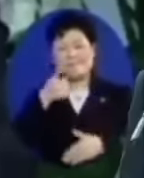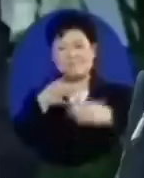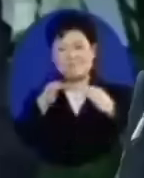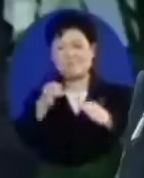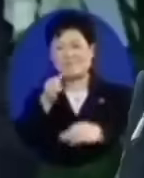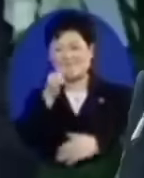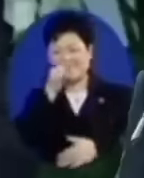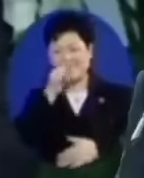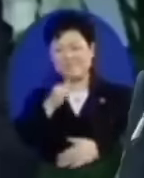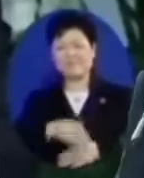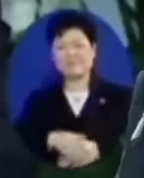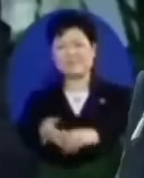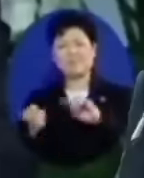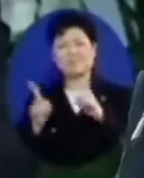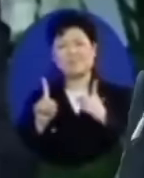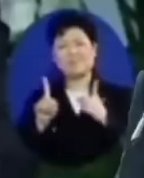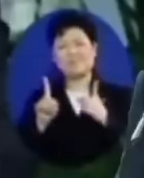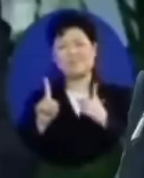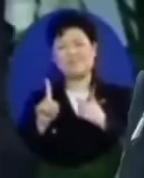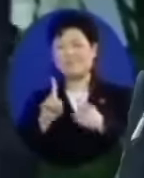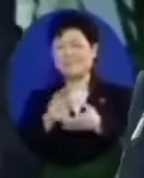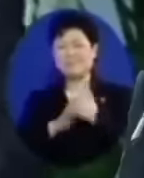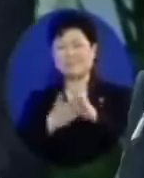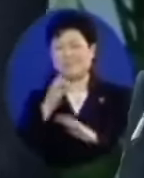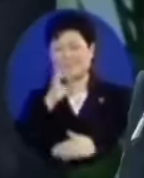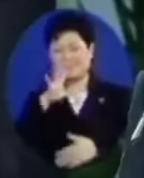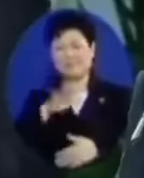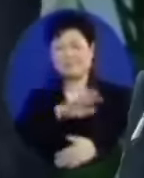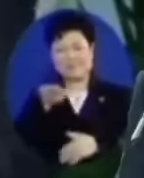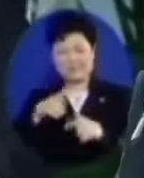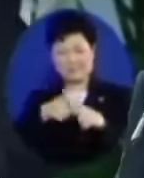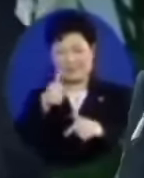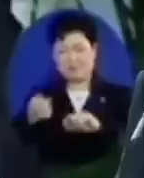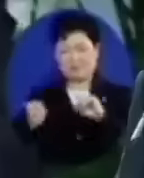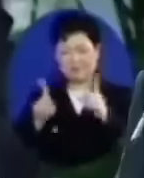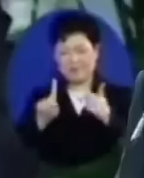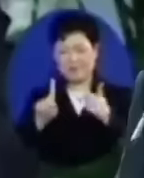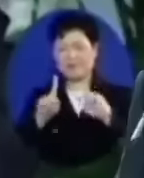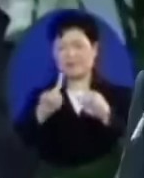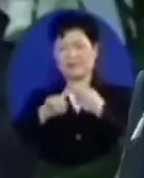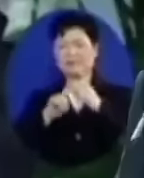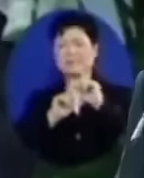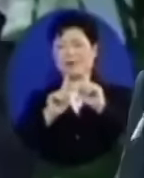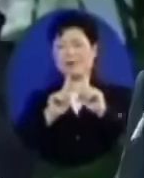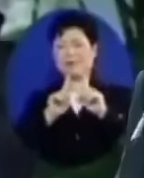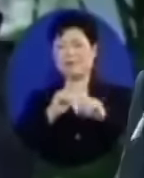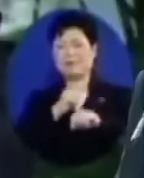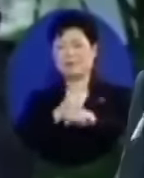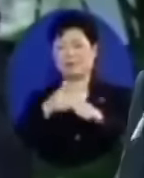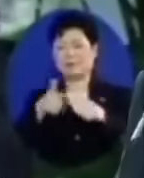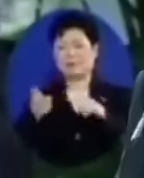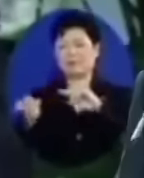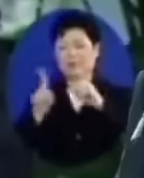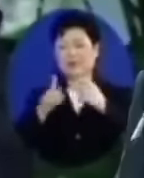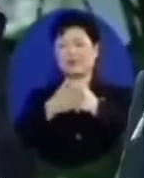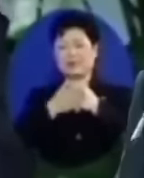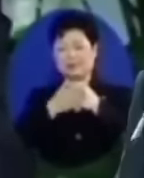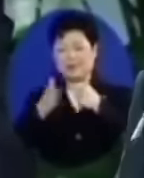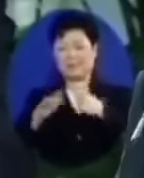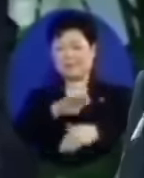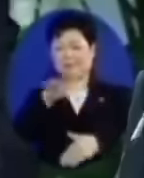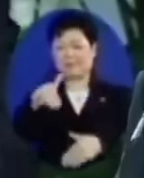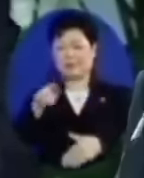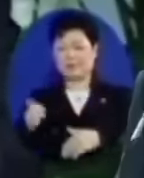것은 부활을 하지 않고는 안 됩니다. 우리는 자꾸 예수님 부활만 주장하는데 예수님이 부활하셨기 때문에